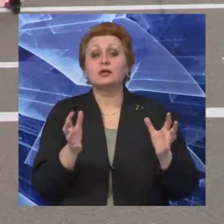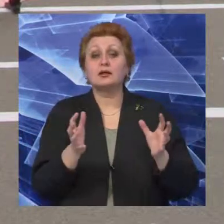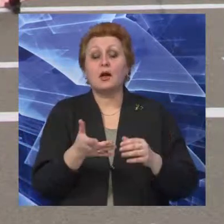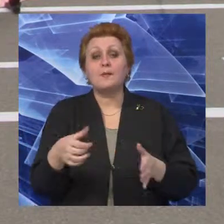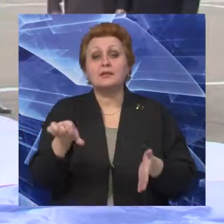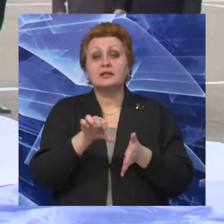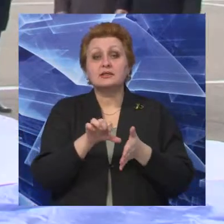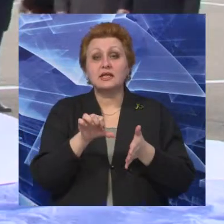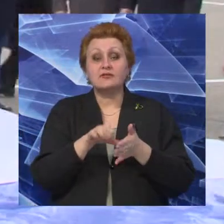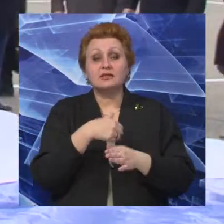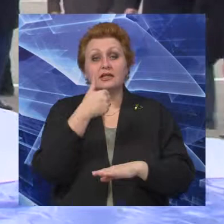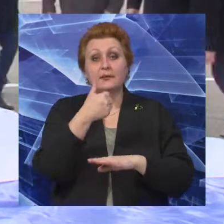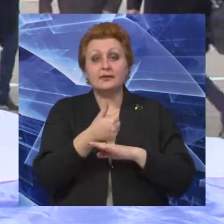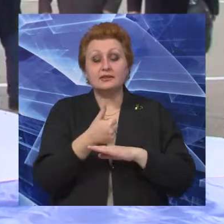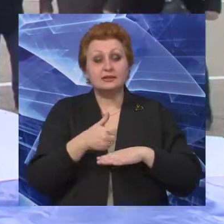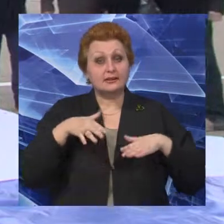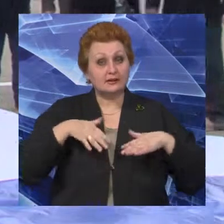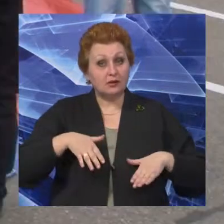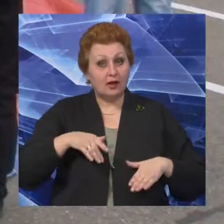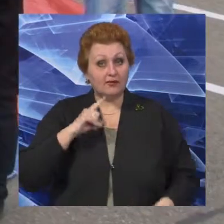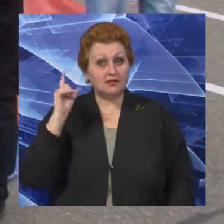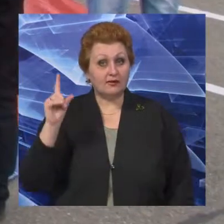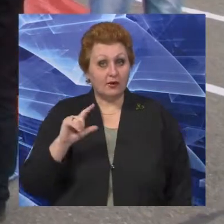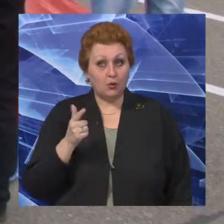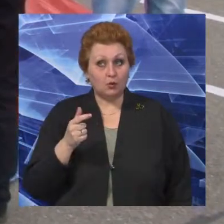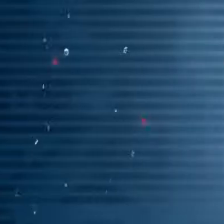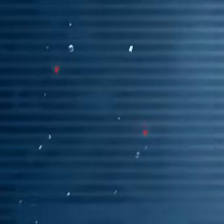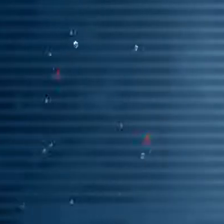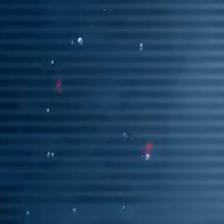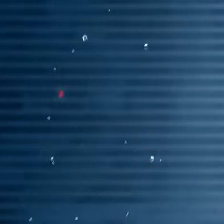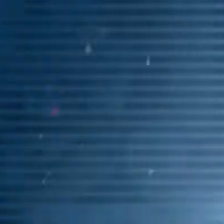аппарат полномочного представителя президента России в Северокавказском федеральном округе.